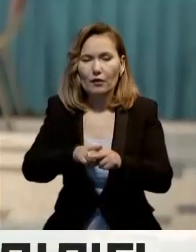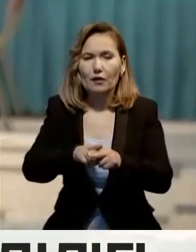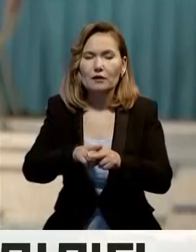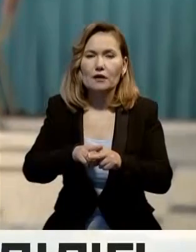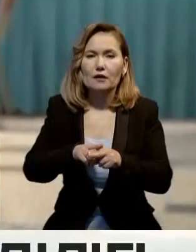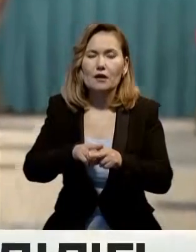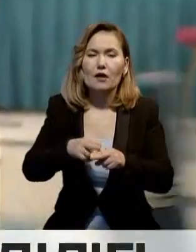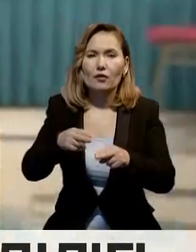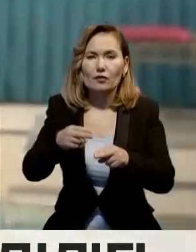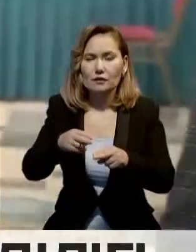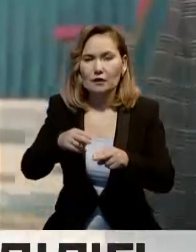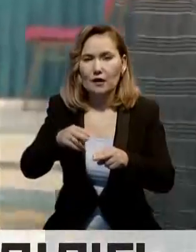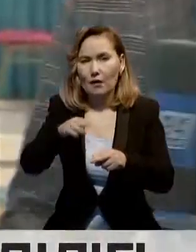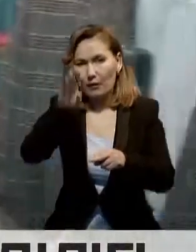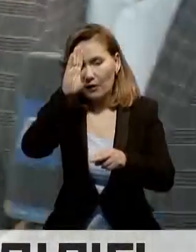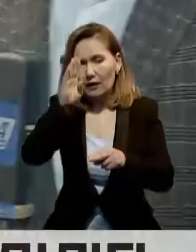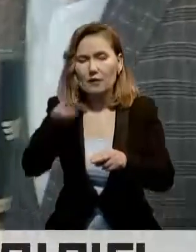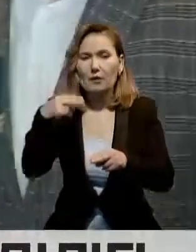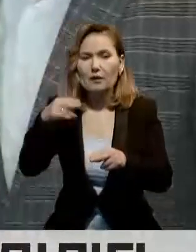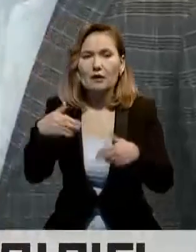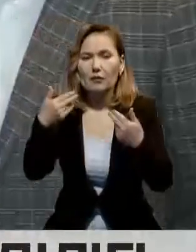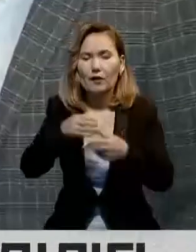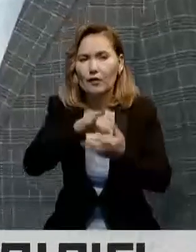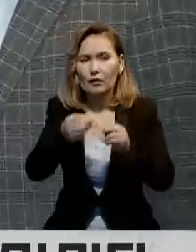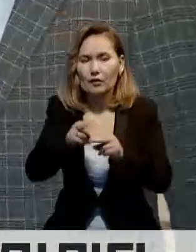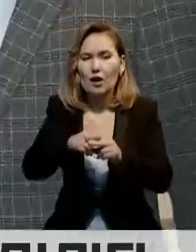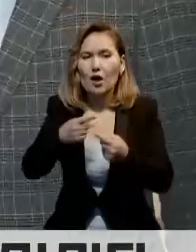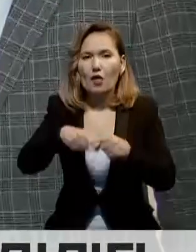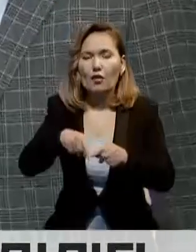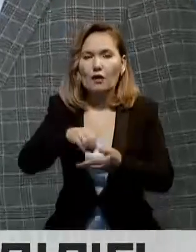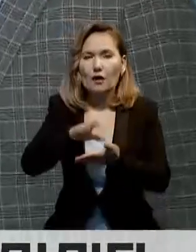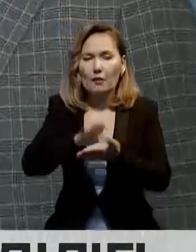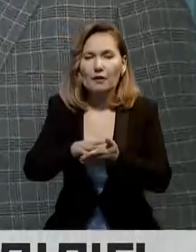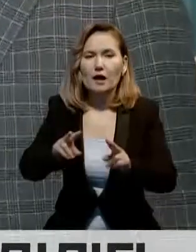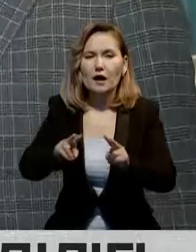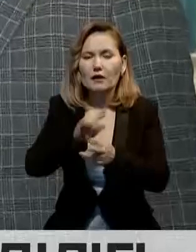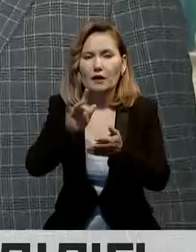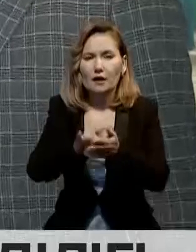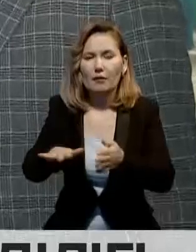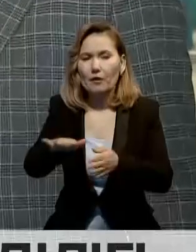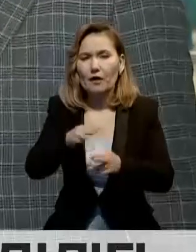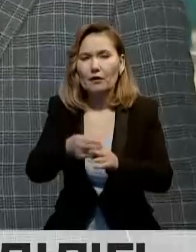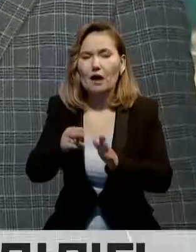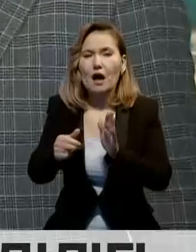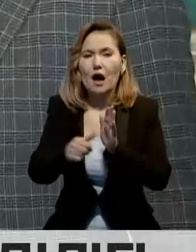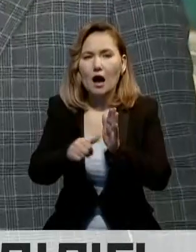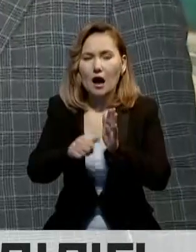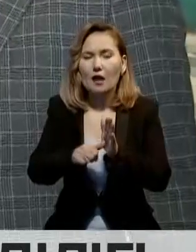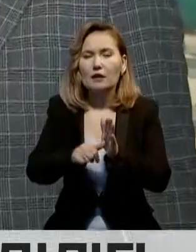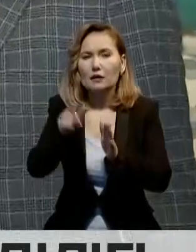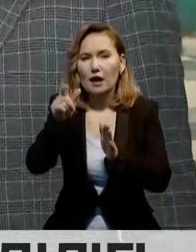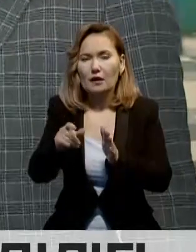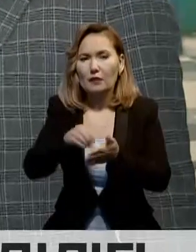болды. Жалпы сіздің учаскеде қазір қанша мәслихат кандидаты бар? Бізде қазір Астана қаласы мәслихатқа 6 кандидат тіркеліп